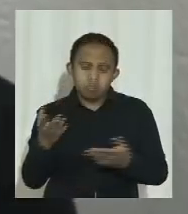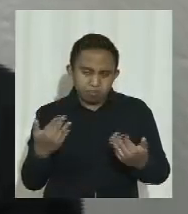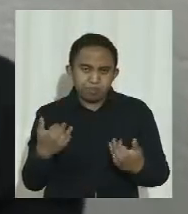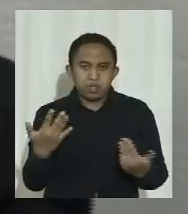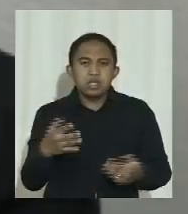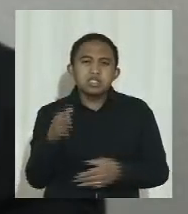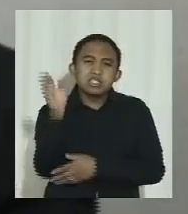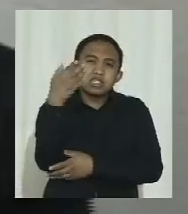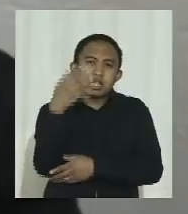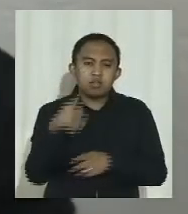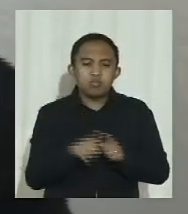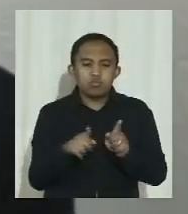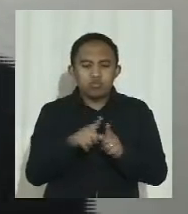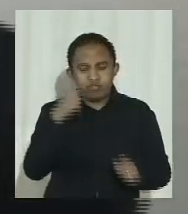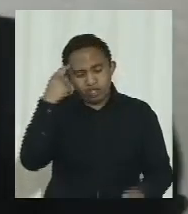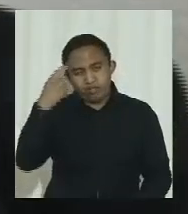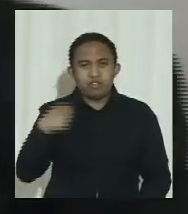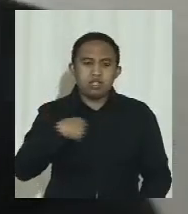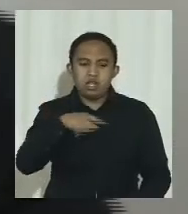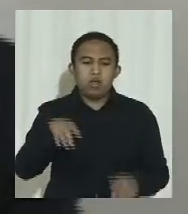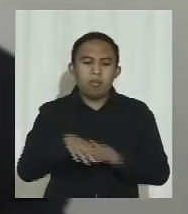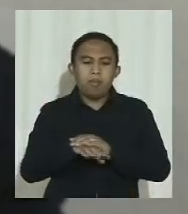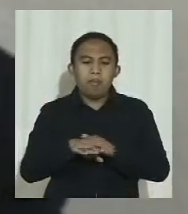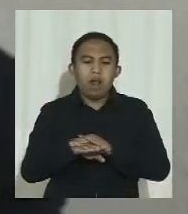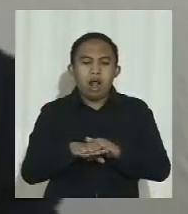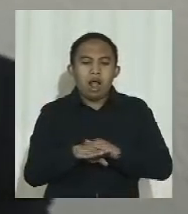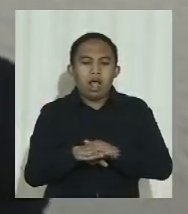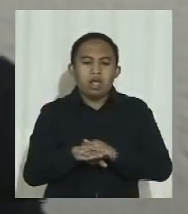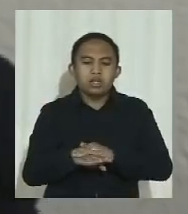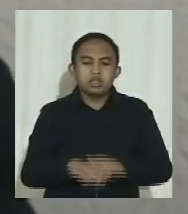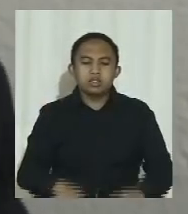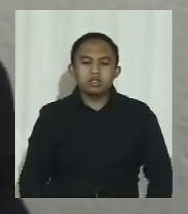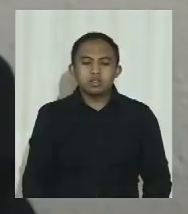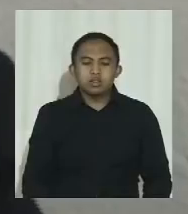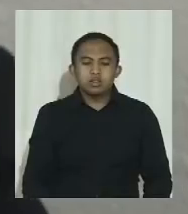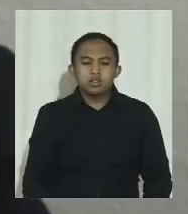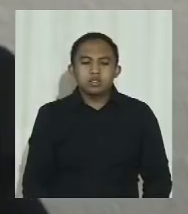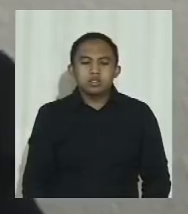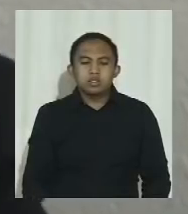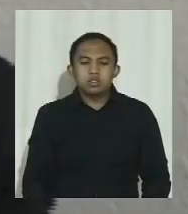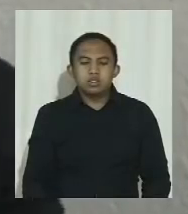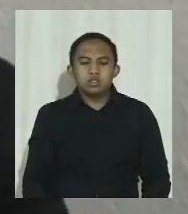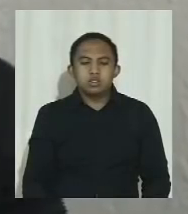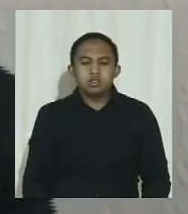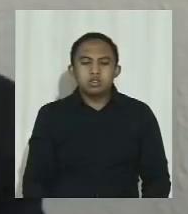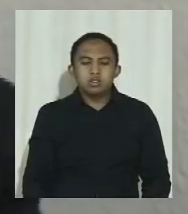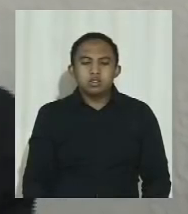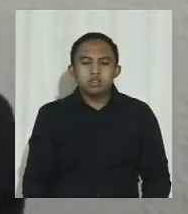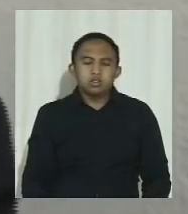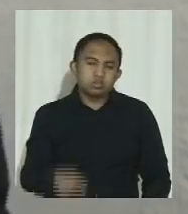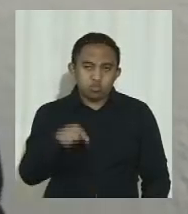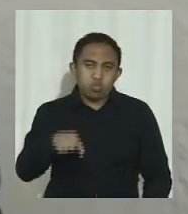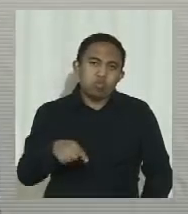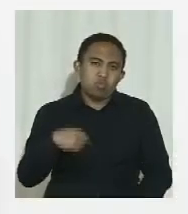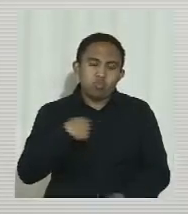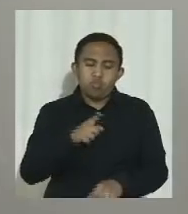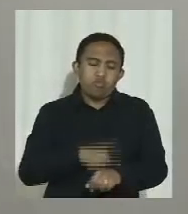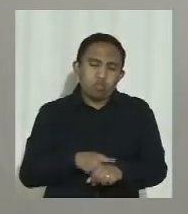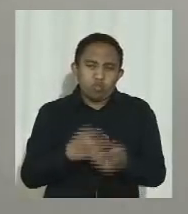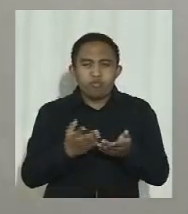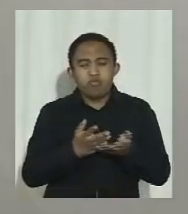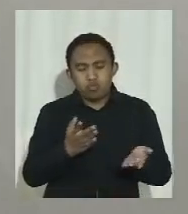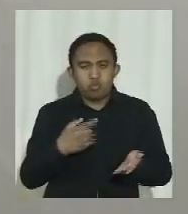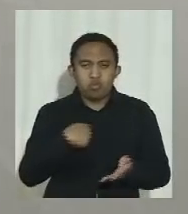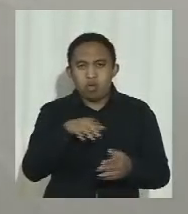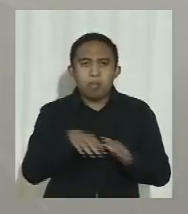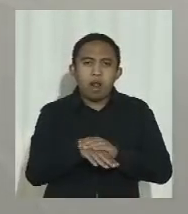hoe malagasy tsika. Fotoana indrindra zany zao anehoana ny maha malagasy atsika. Io saina io